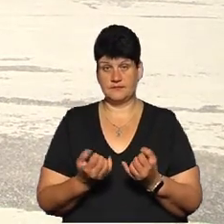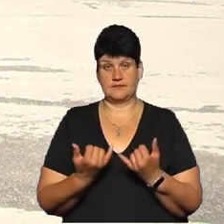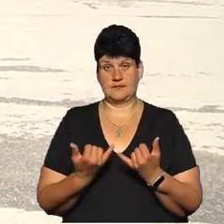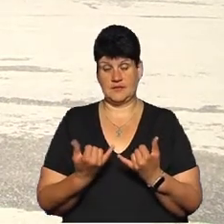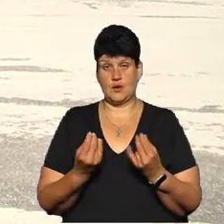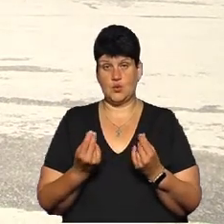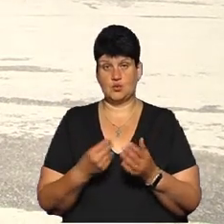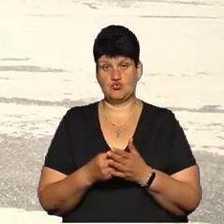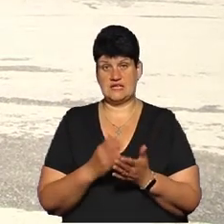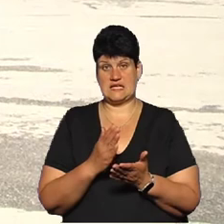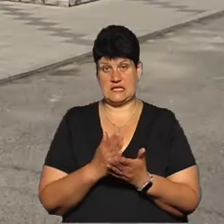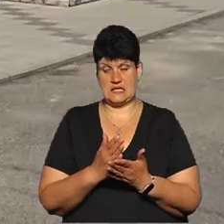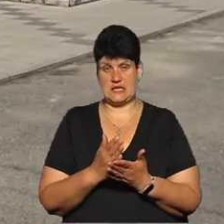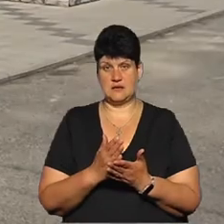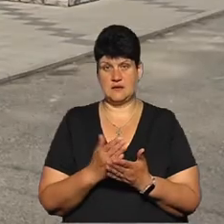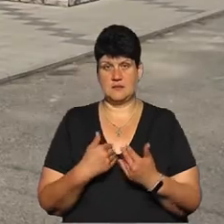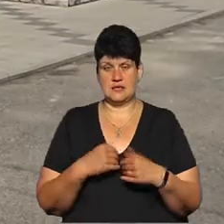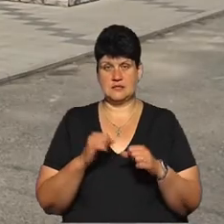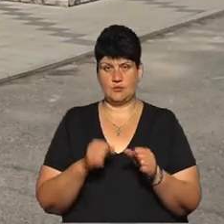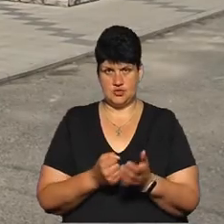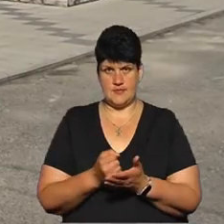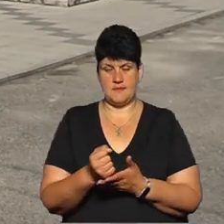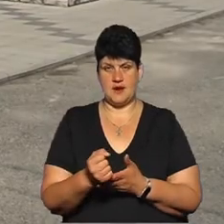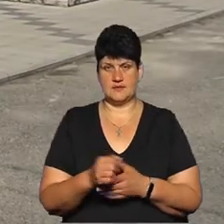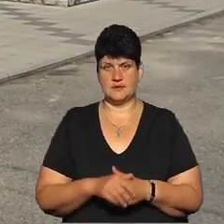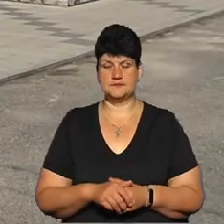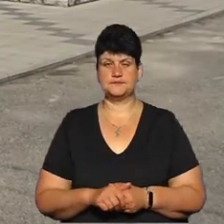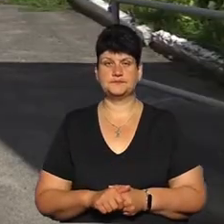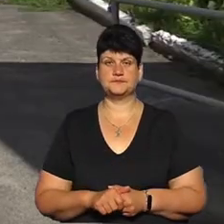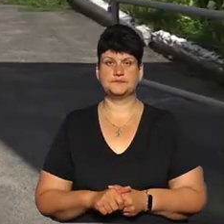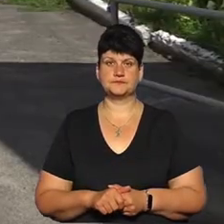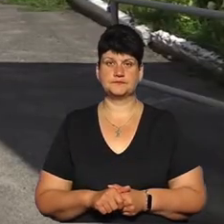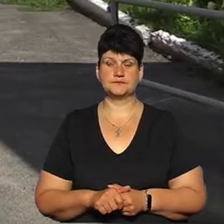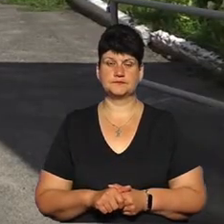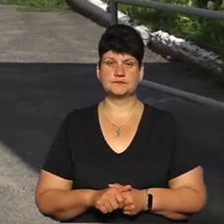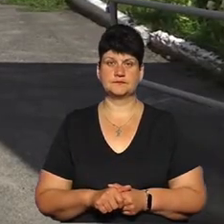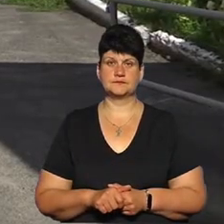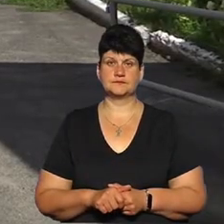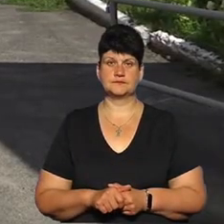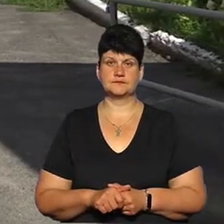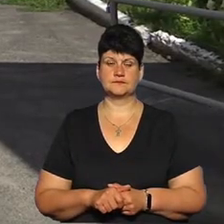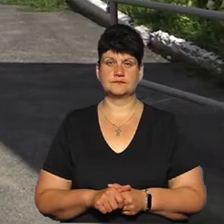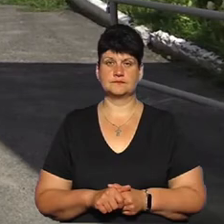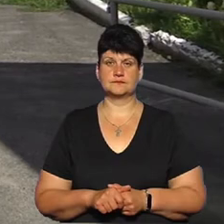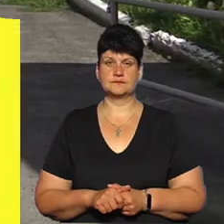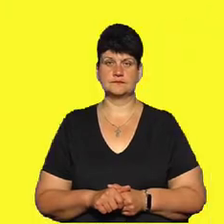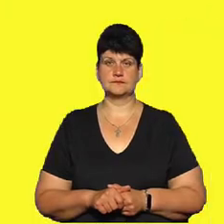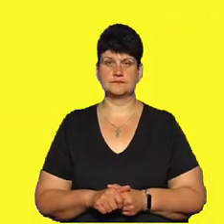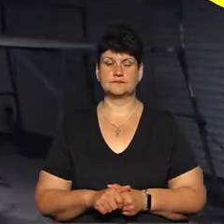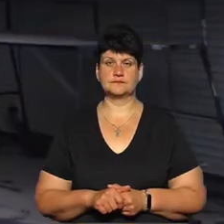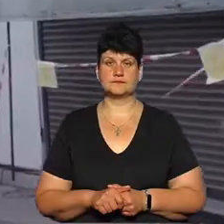то ми зможемо ще донаправити. Любов Гадомська, Василь Панчук. Новини на Суспільному. Тернопільщина.